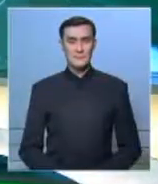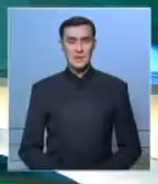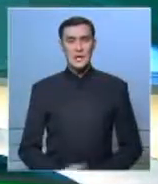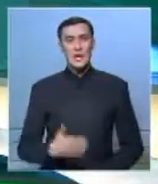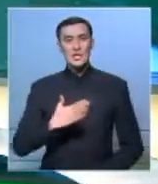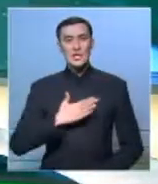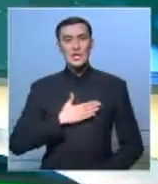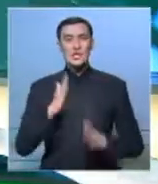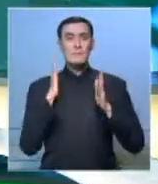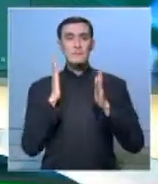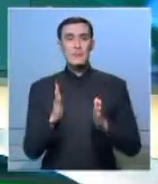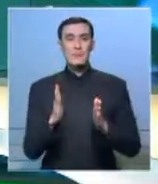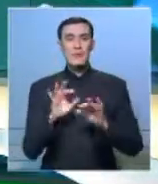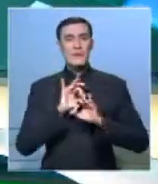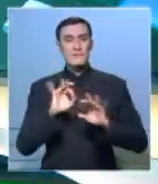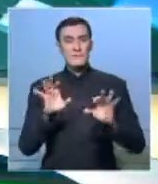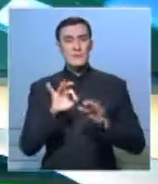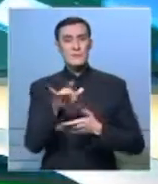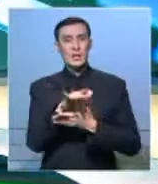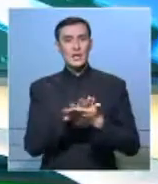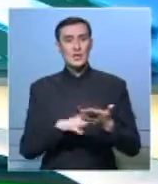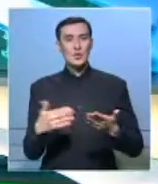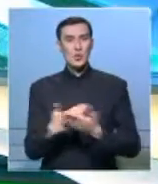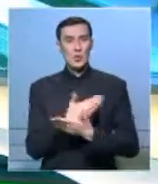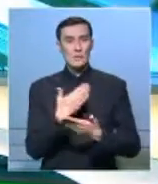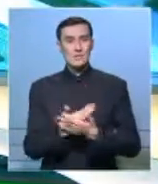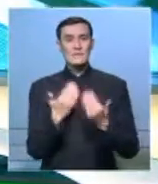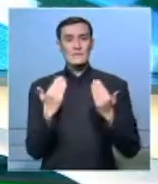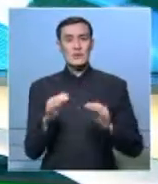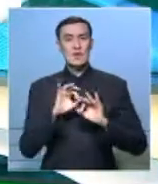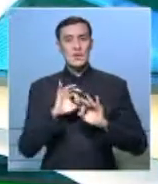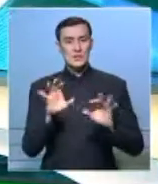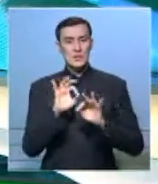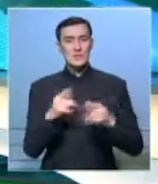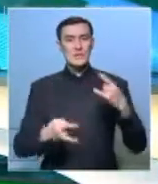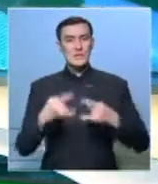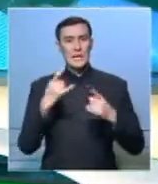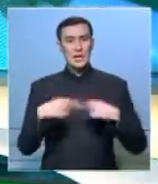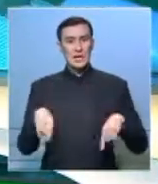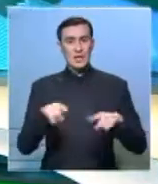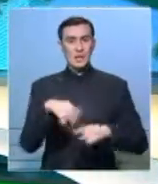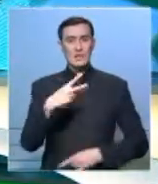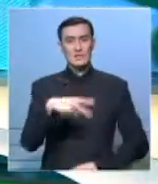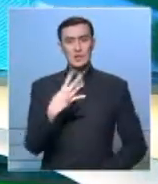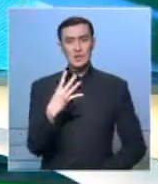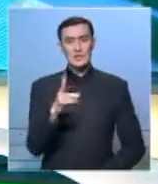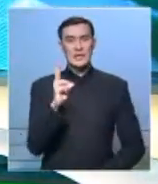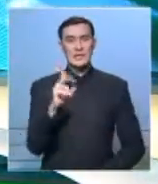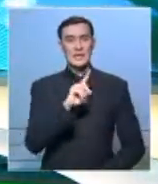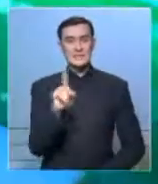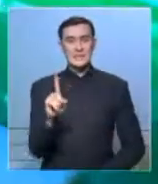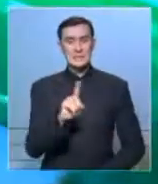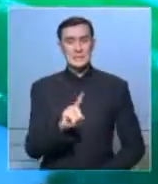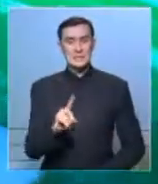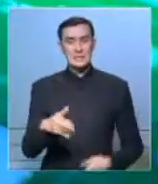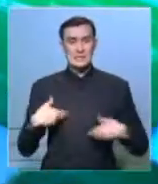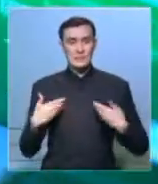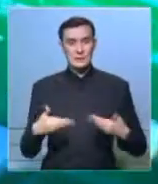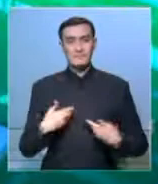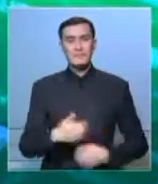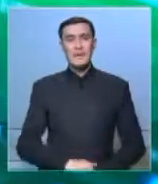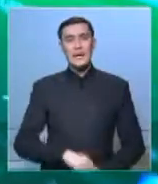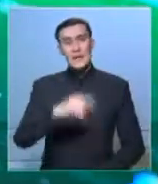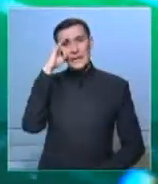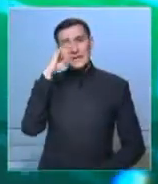Наш прямой эфир продолжает новости. И с ними познакомим вас. Я Лаура Жакупова и сурдопереводчик Хасан Исраилов. День добрый.